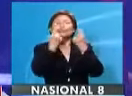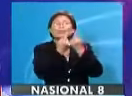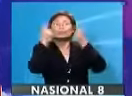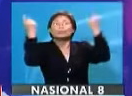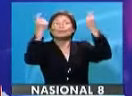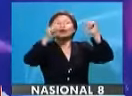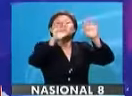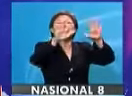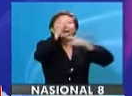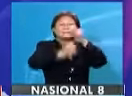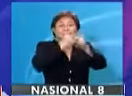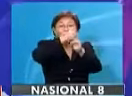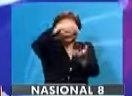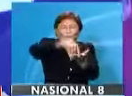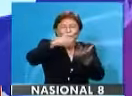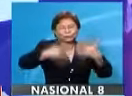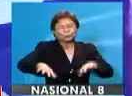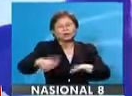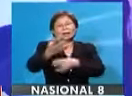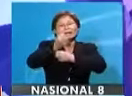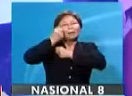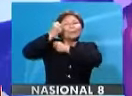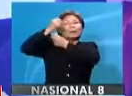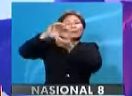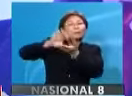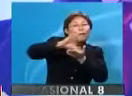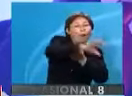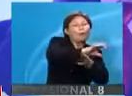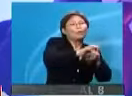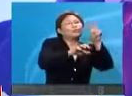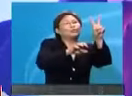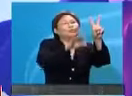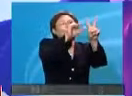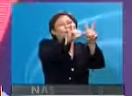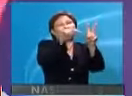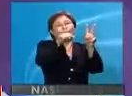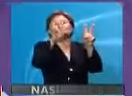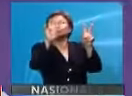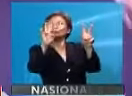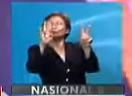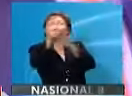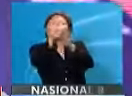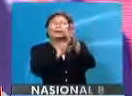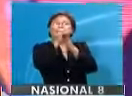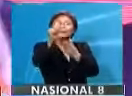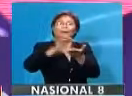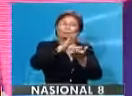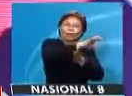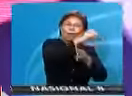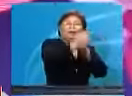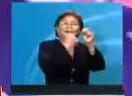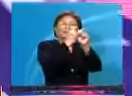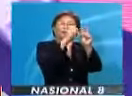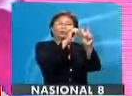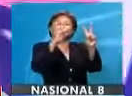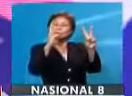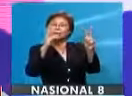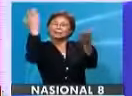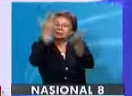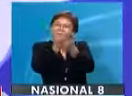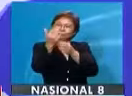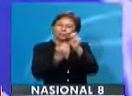ke-10 tahun ini telah berjaya meraih pelaburan sebanyak 26.7 bilion dari tahun 2006